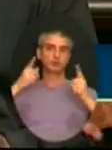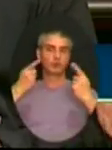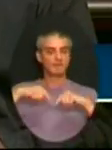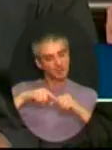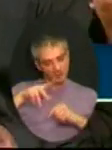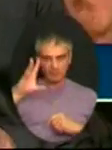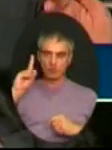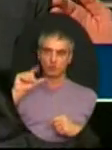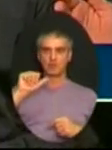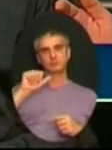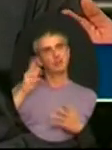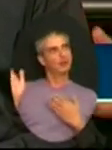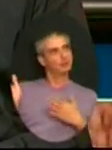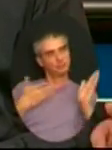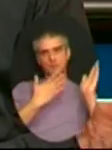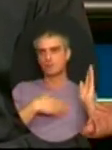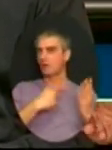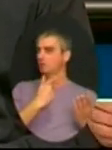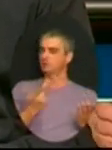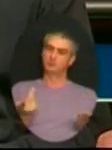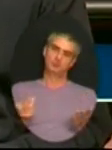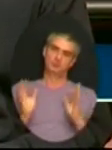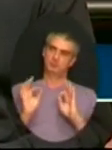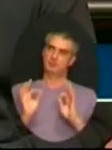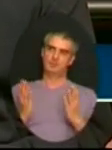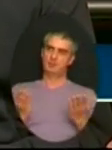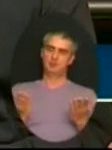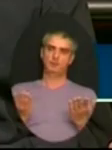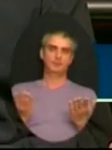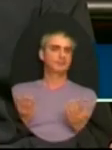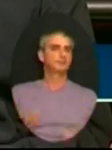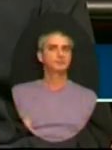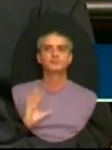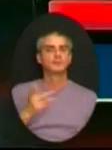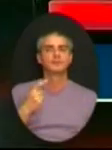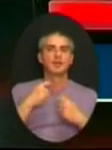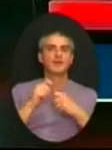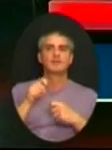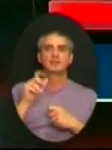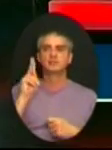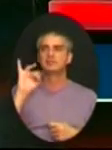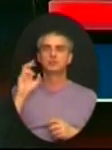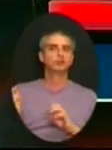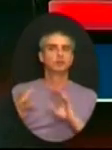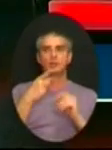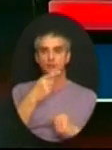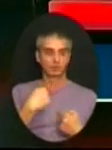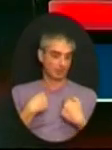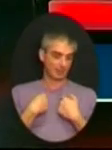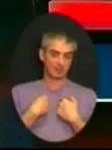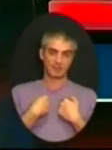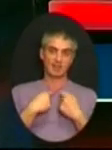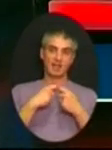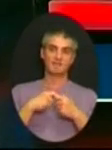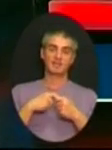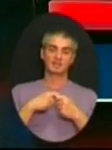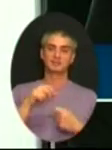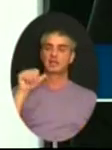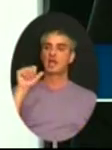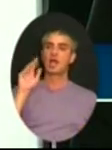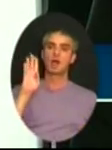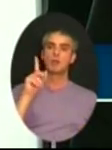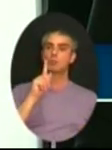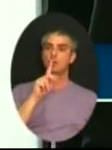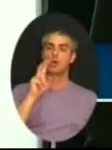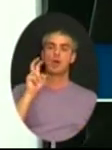ודודי אמסלם לקח את זה לכיוונים שהוא רצה את זה, נו, באמת. אז על מה חבר הכנסת קיש הוציא אותך? אני, חבר הכנסת אבו עראר